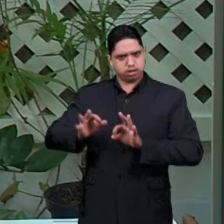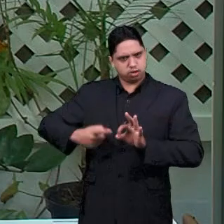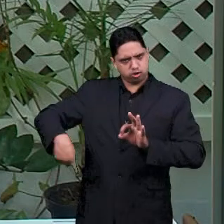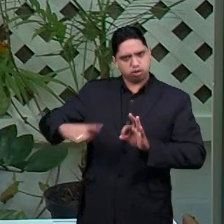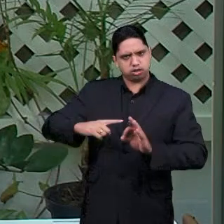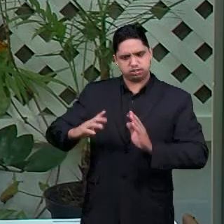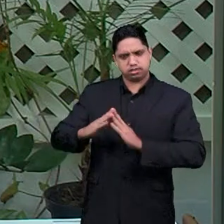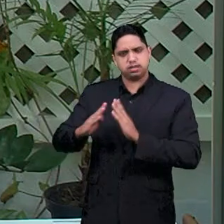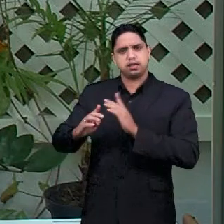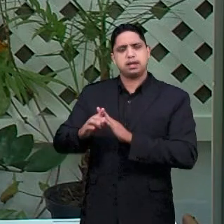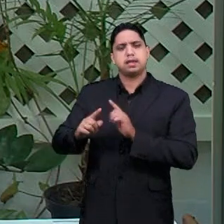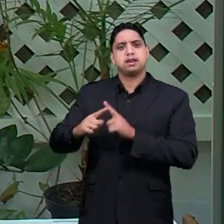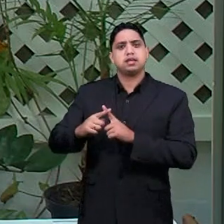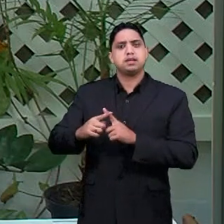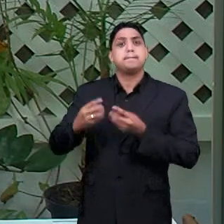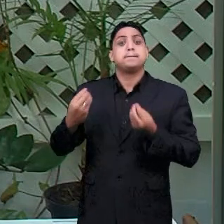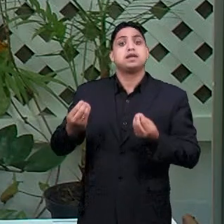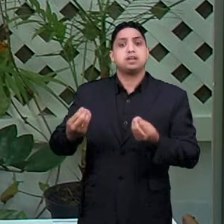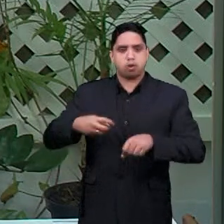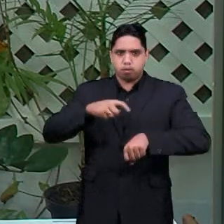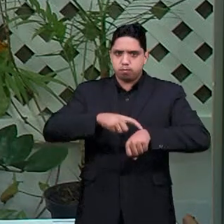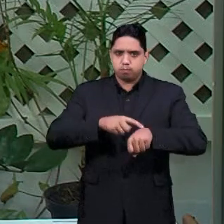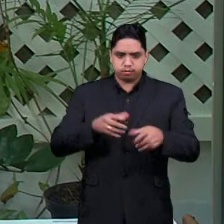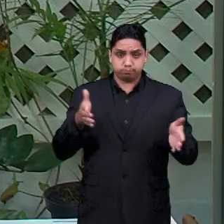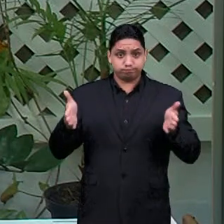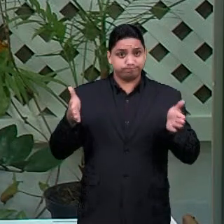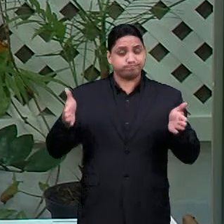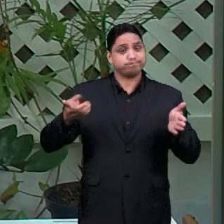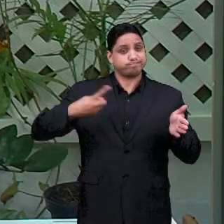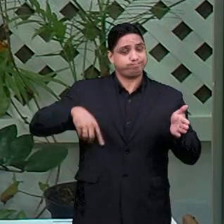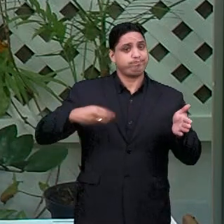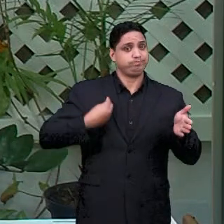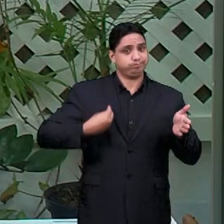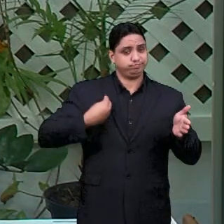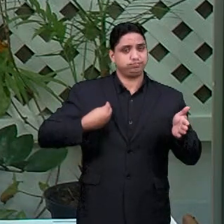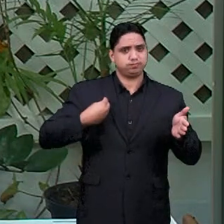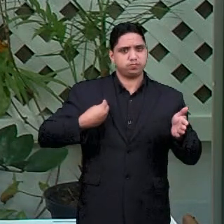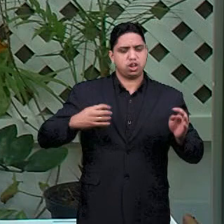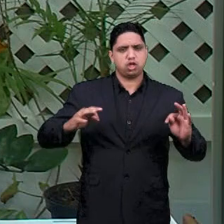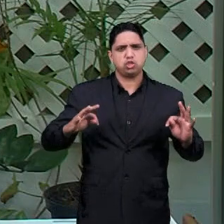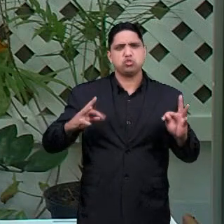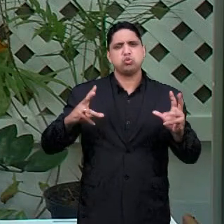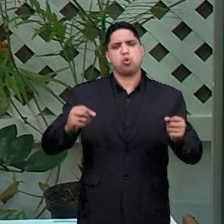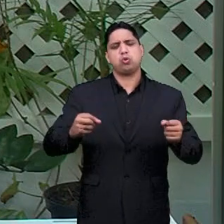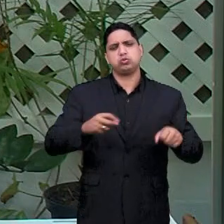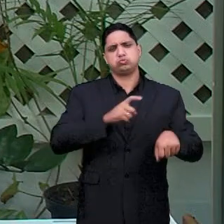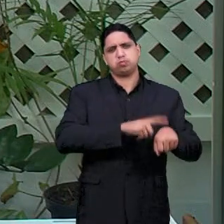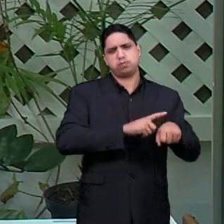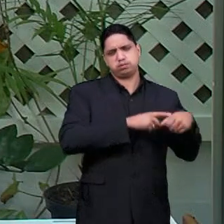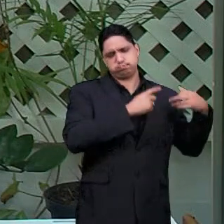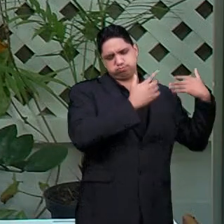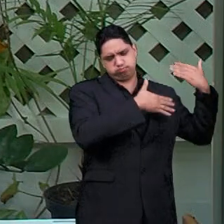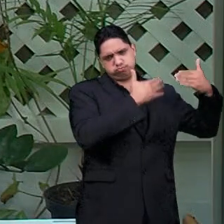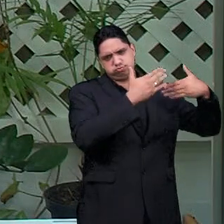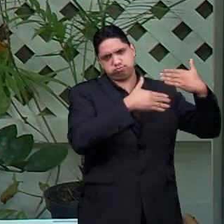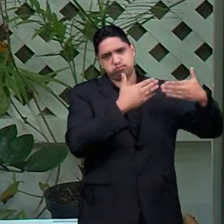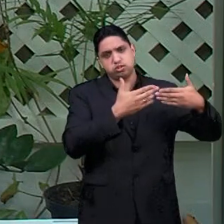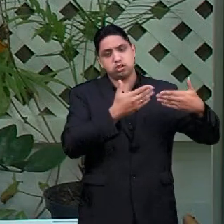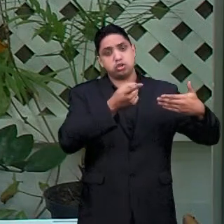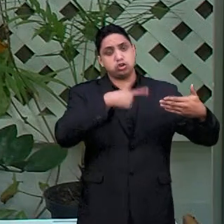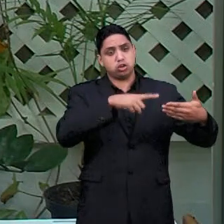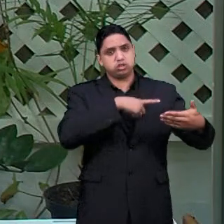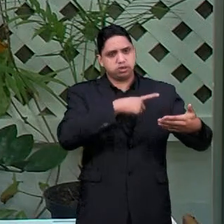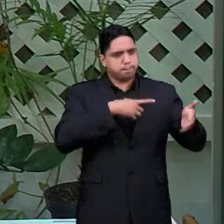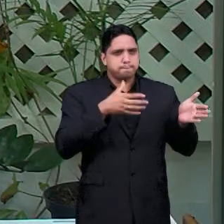que l'Église se prépare pour le moment. Donc, dans toutes les époques, l'Église a vécu son